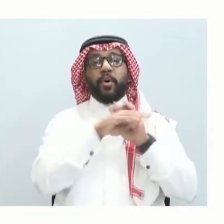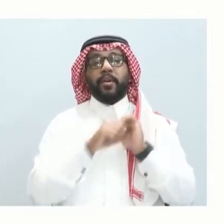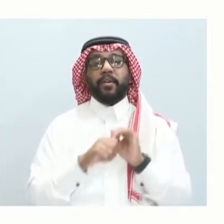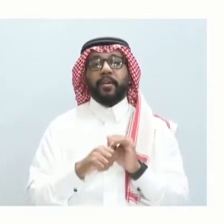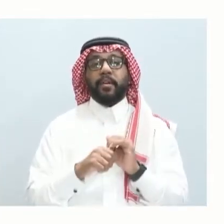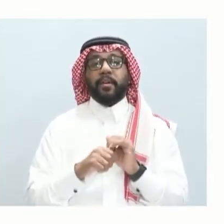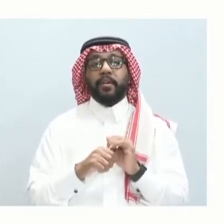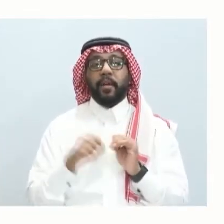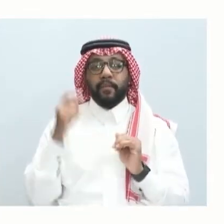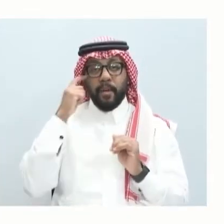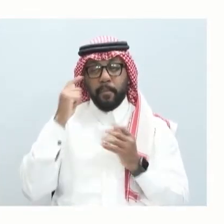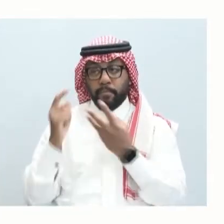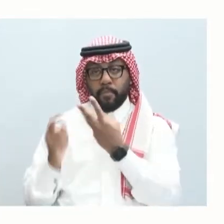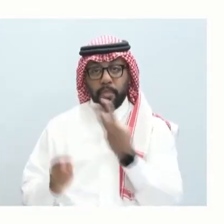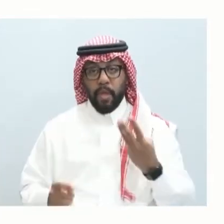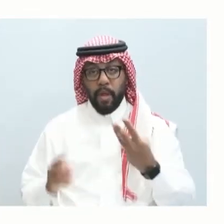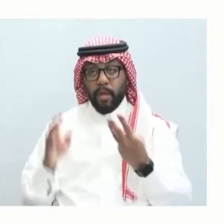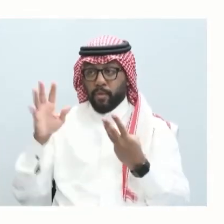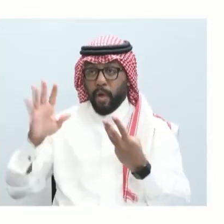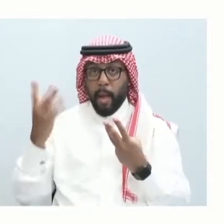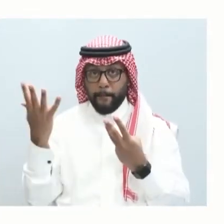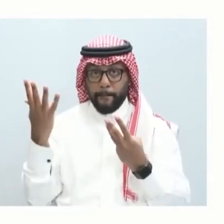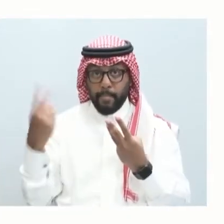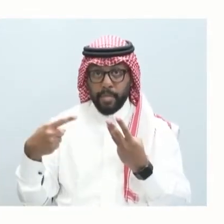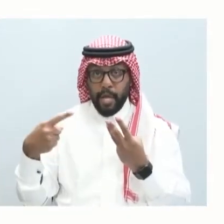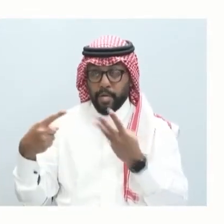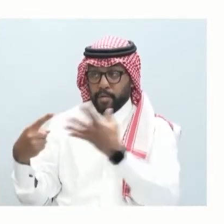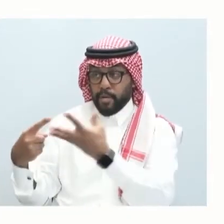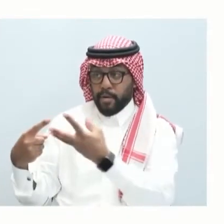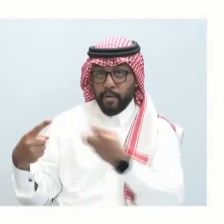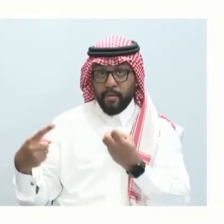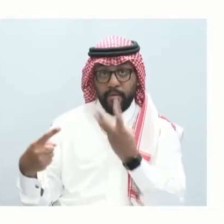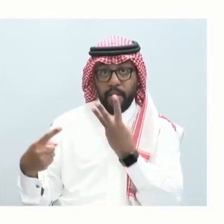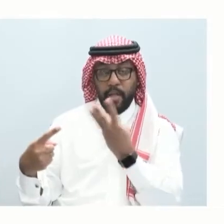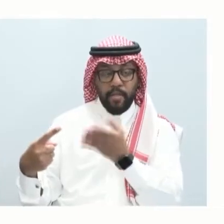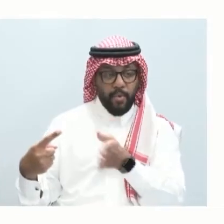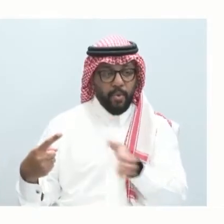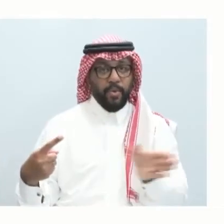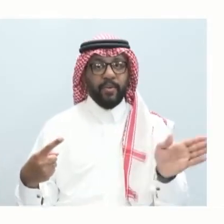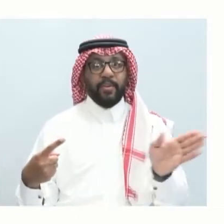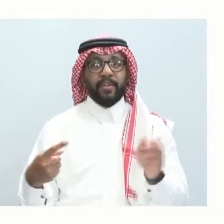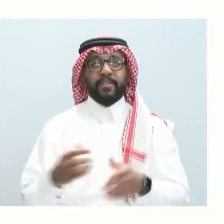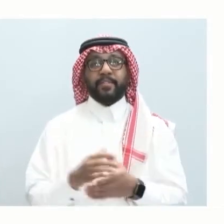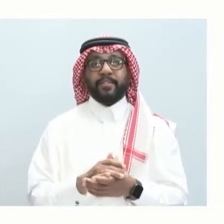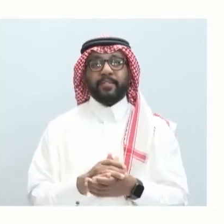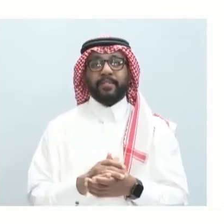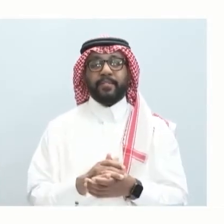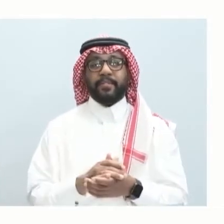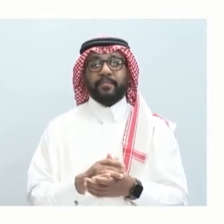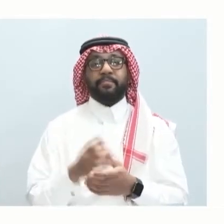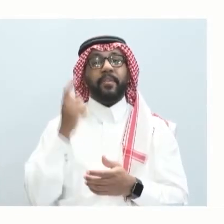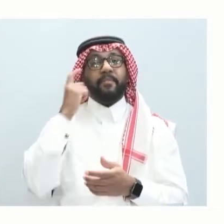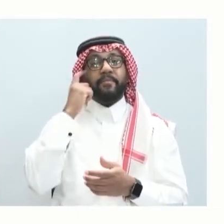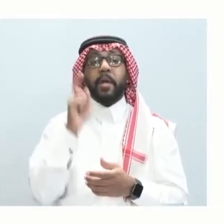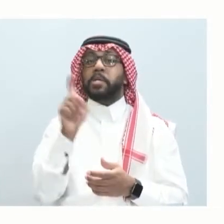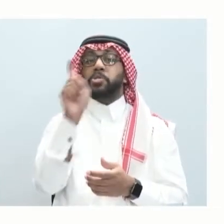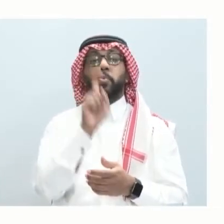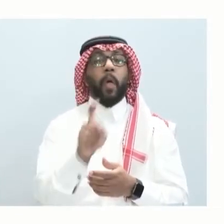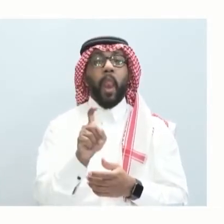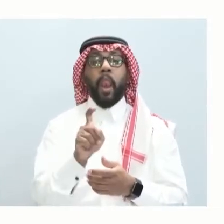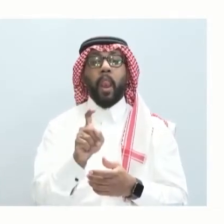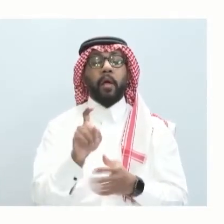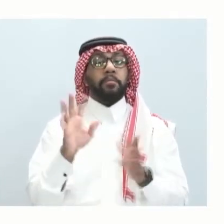اخرى فكم نمله هنا يقول فكم بدا يسال صح ولا لا اذا هو المطلوب فكم